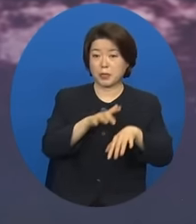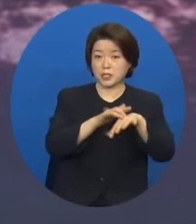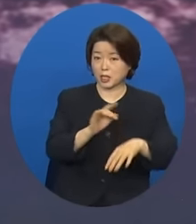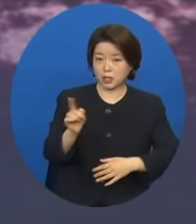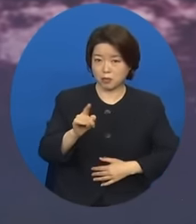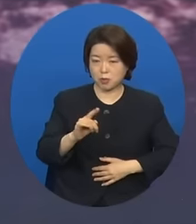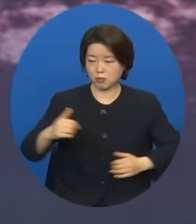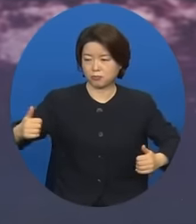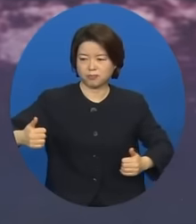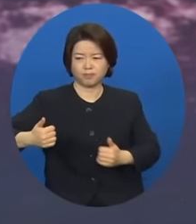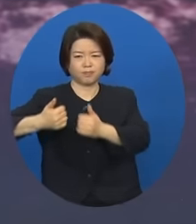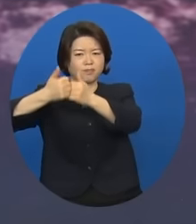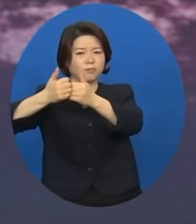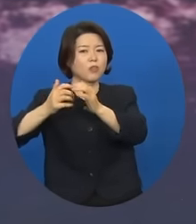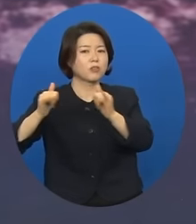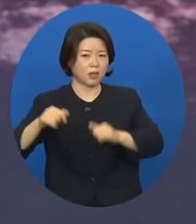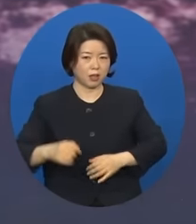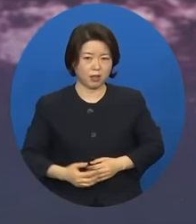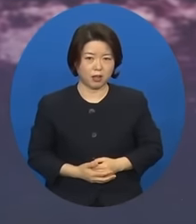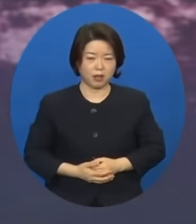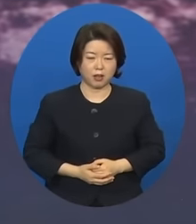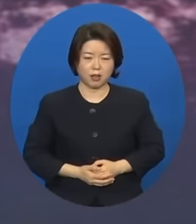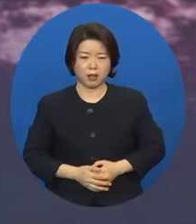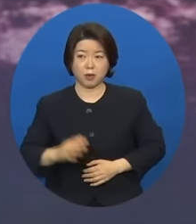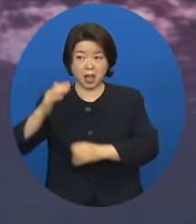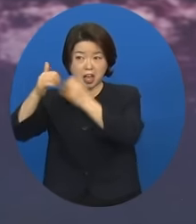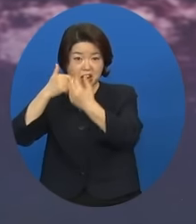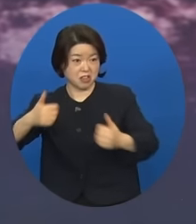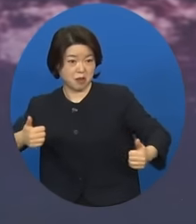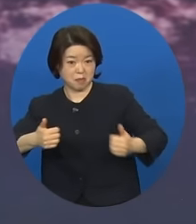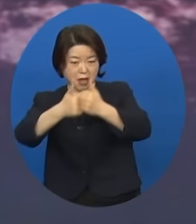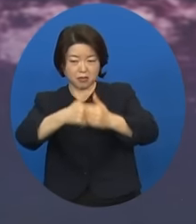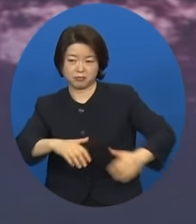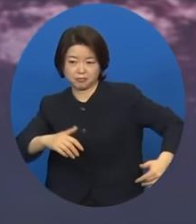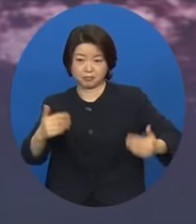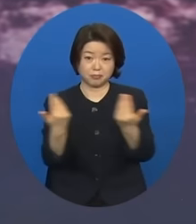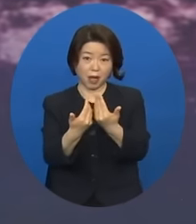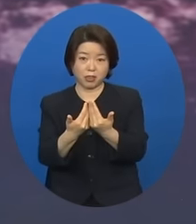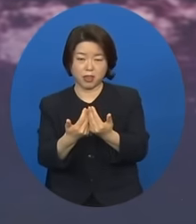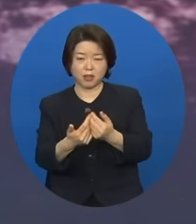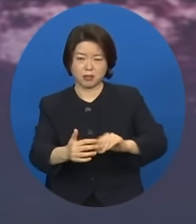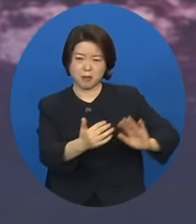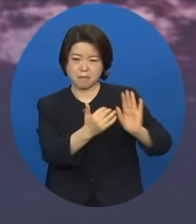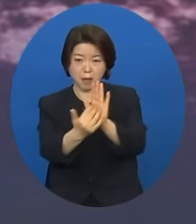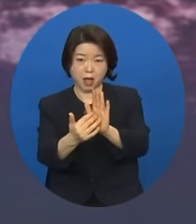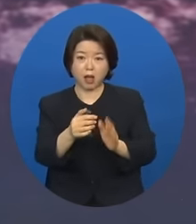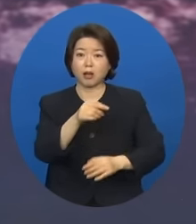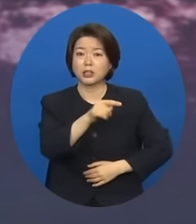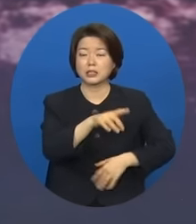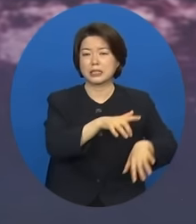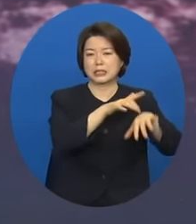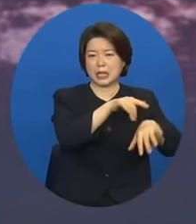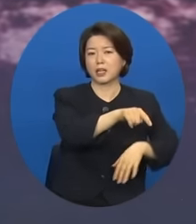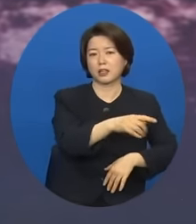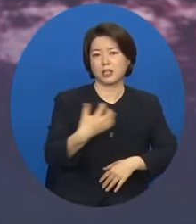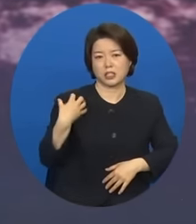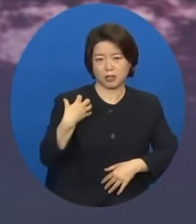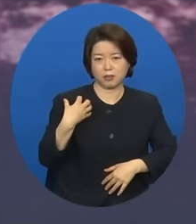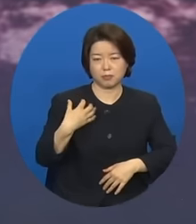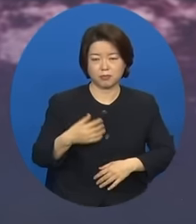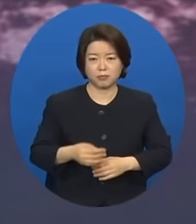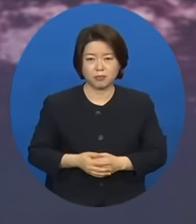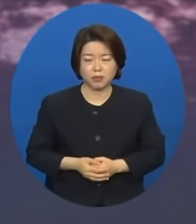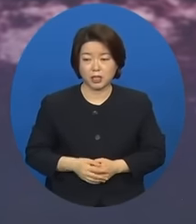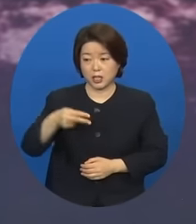뭐예요 대적하는 자입니다 저항하는 자입니다 반대하는 자입니다 막는 자입니다 이것이 사탄이 이것이 바로